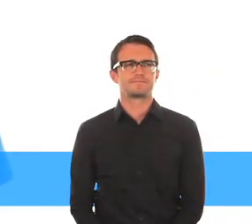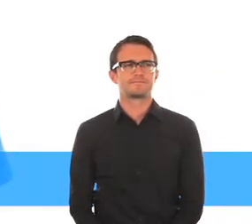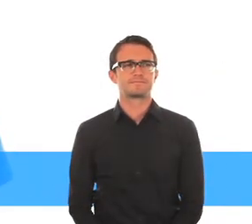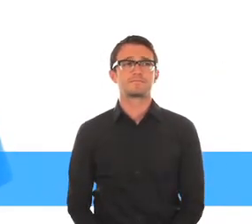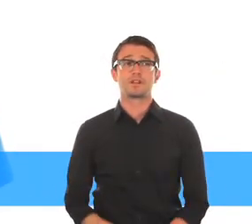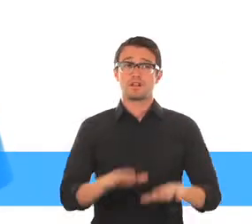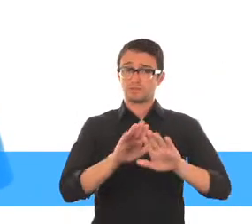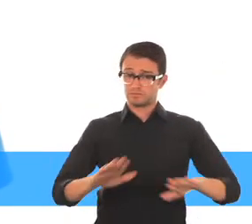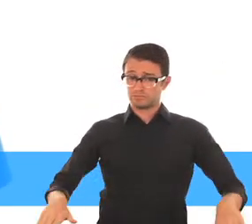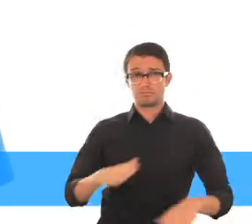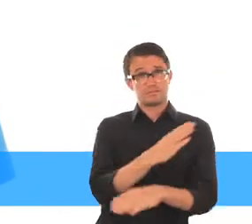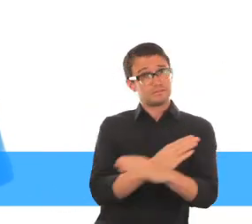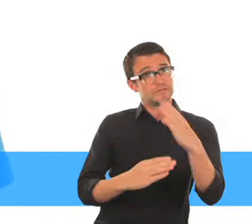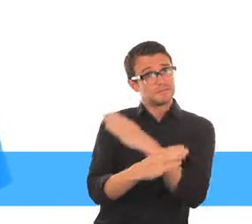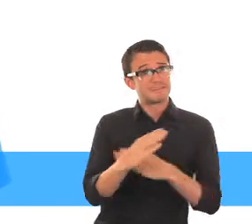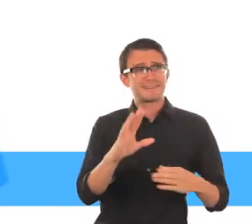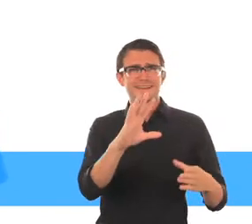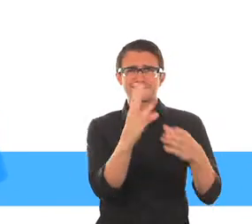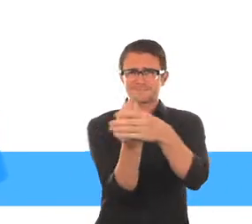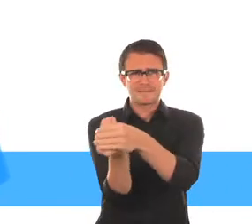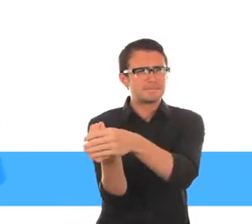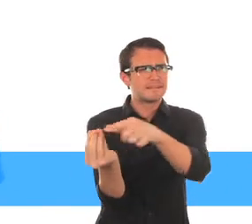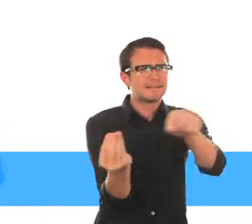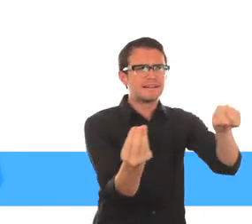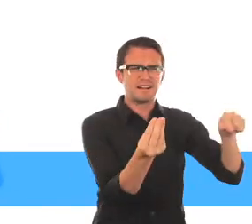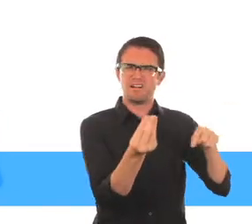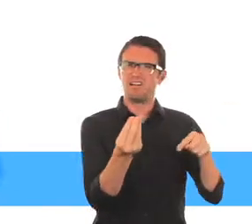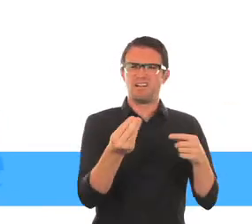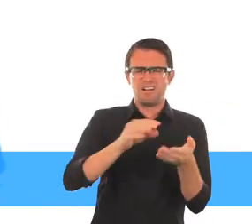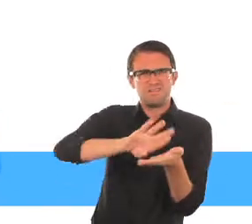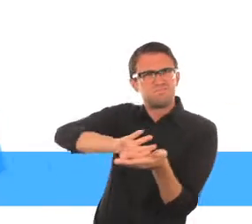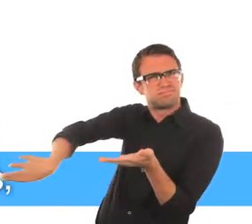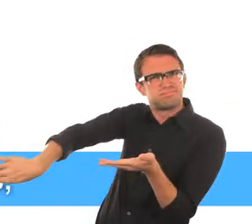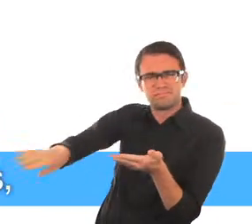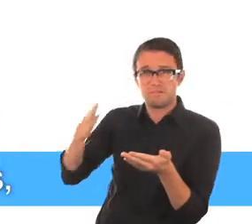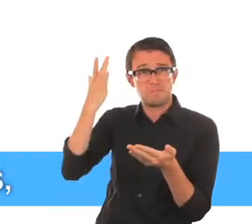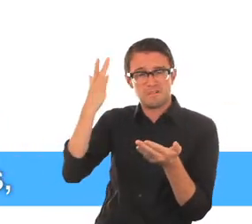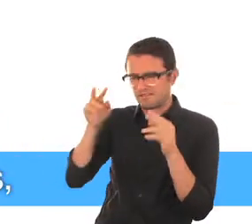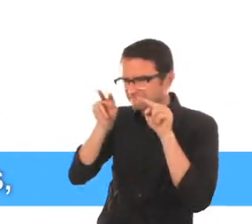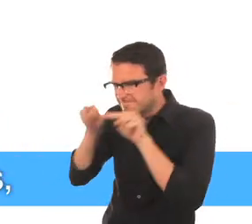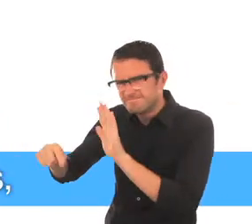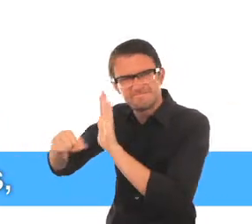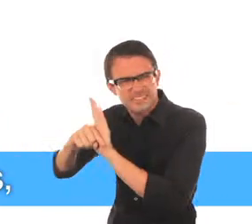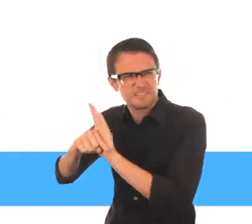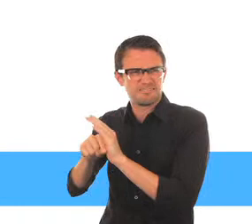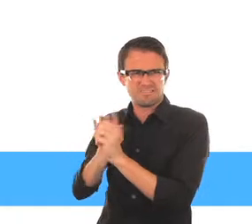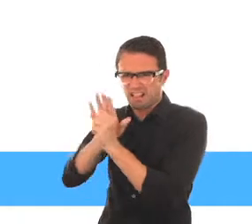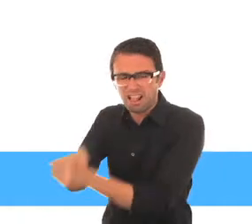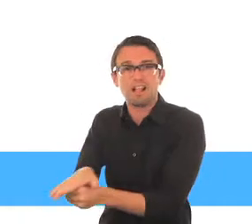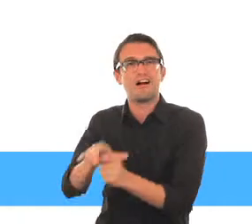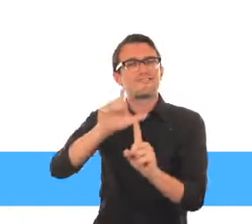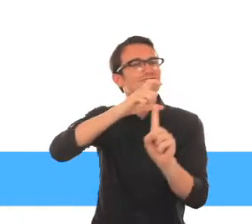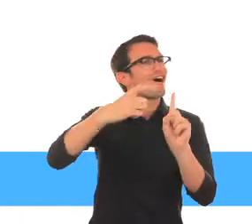Les enfants handicapés et leurs familles sont souvent exclus et font face à la stigmatisation et la discrimination à cause de normes sociales et de croyances, d'attitudes et de